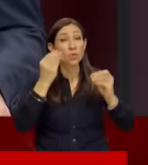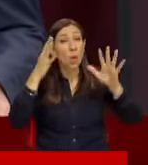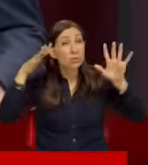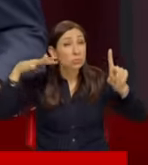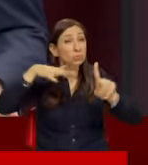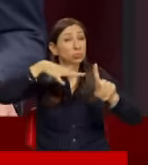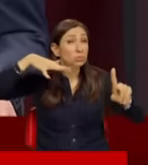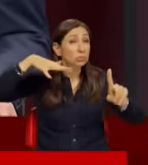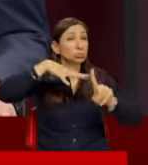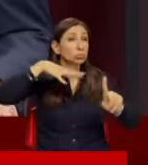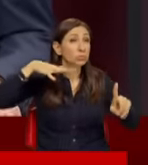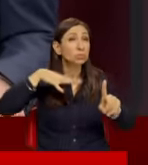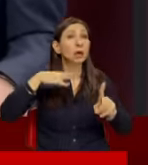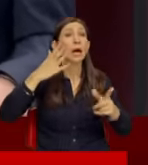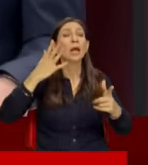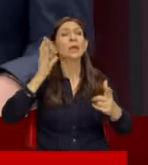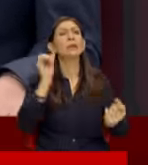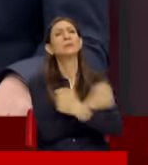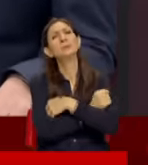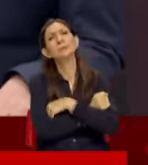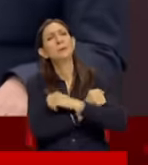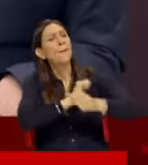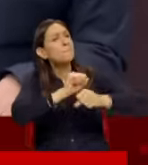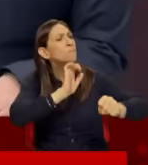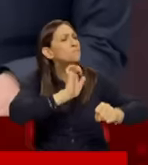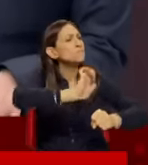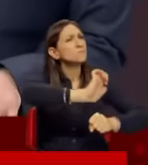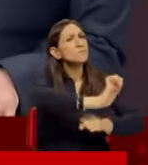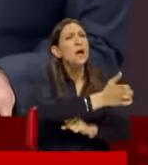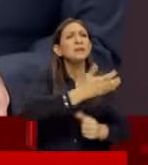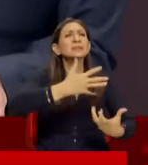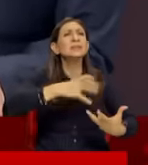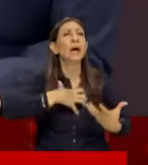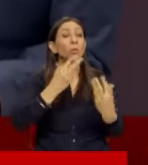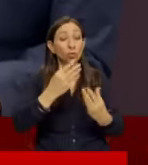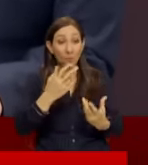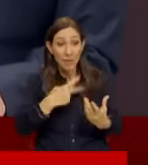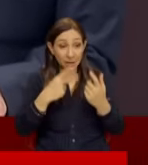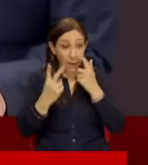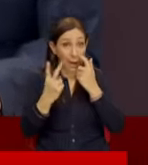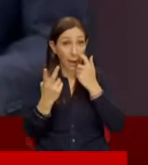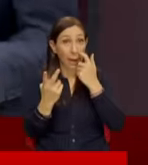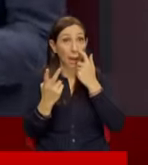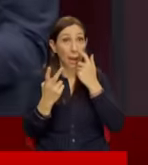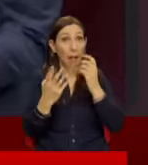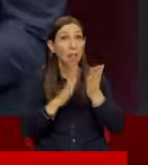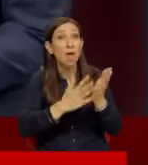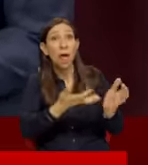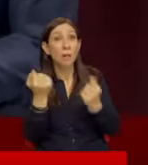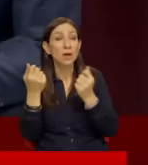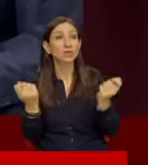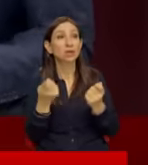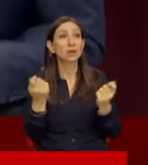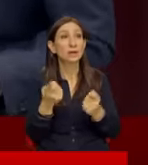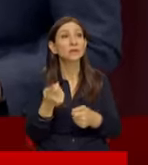ki. Böyle elini kolunu bağladılar. Böyle sahip olduğu, belediyenin sahip olduğu şeyleri elinden almaya